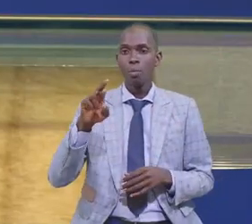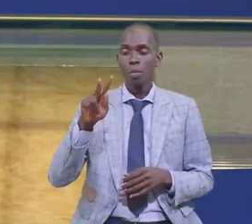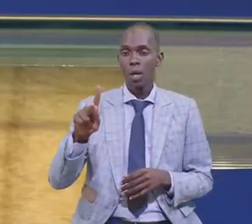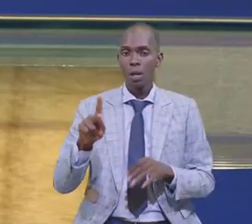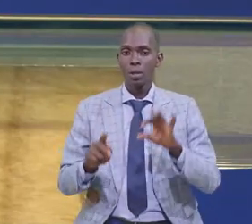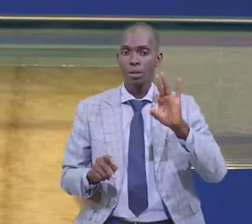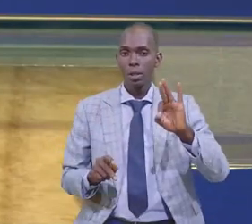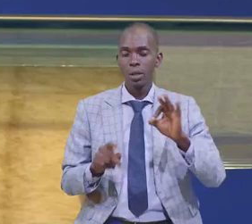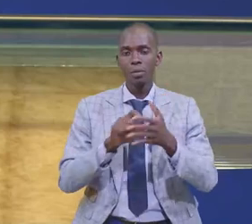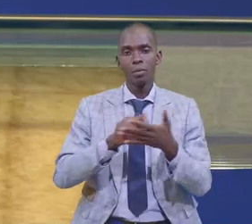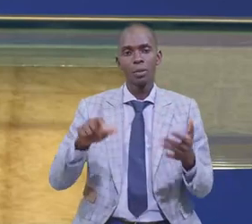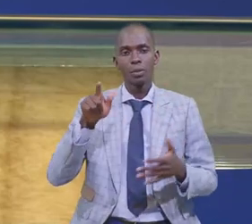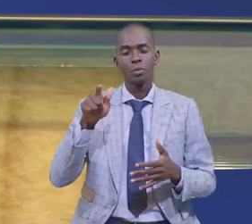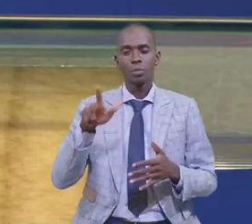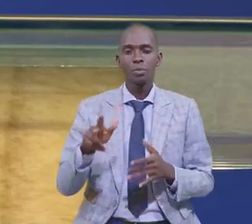Marc 9, 23.